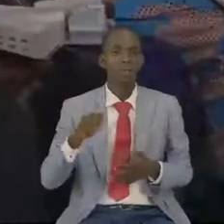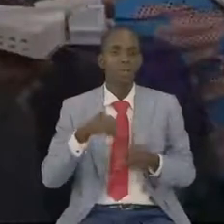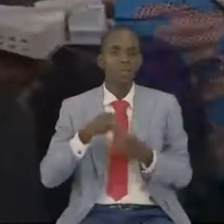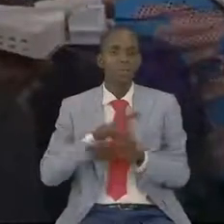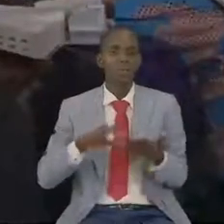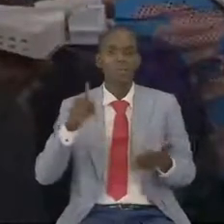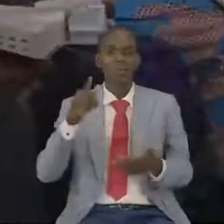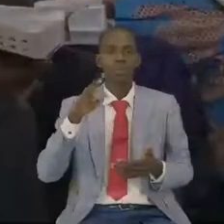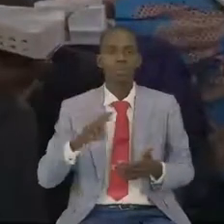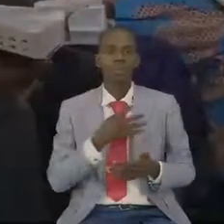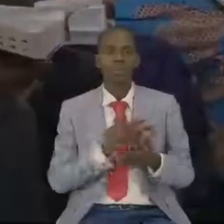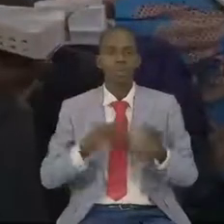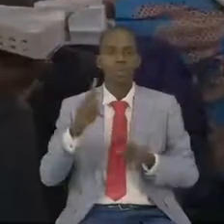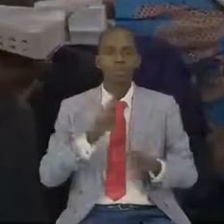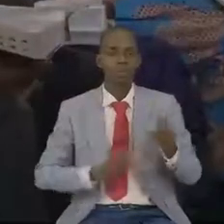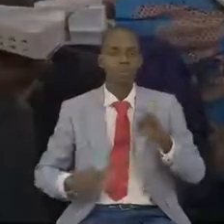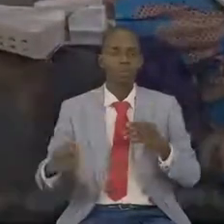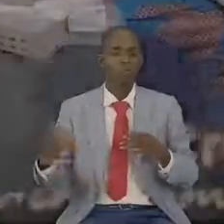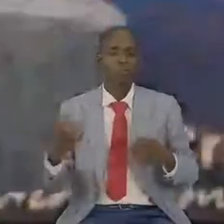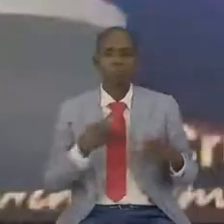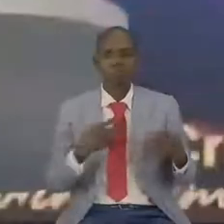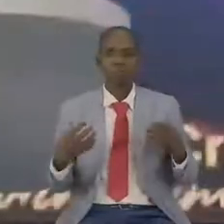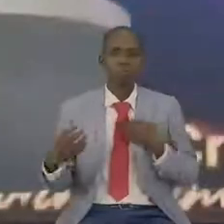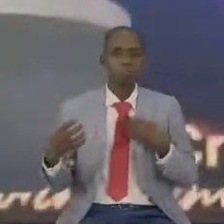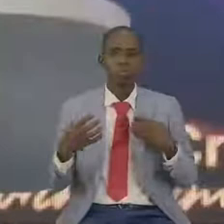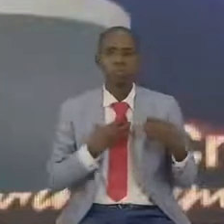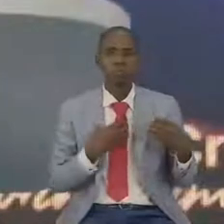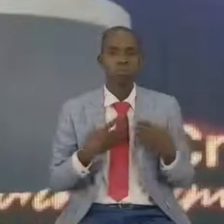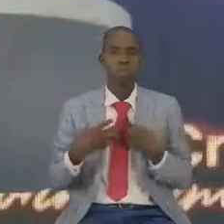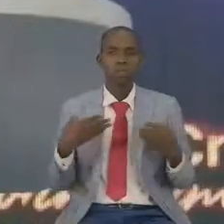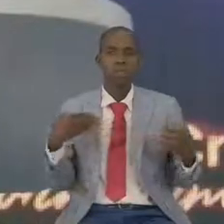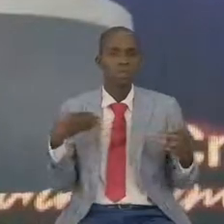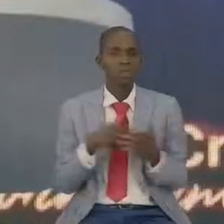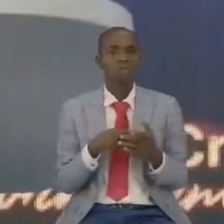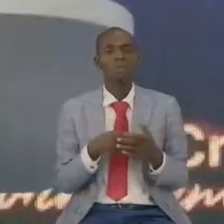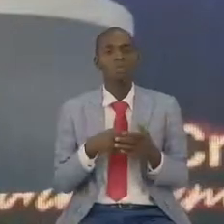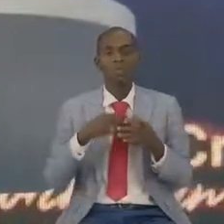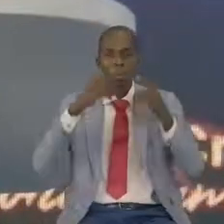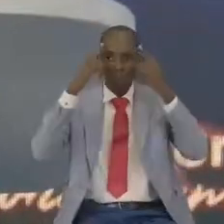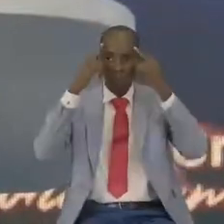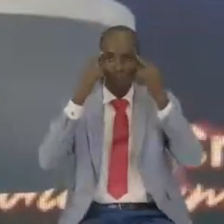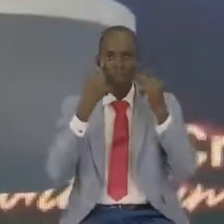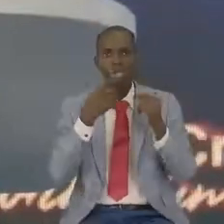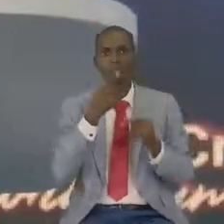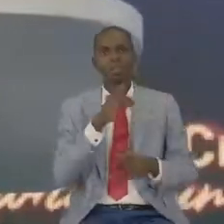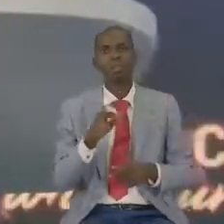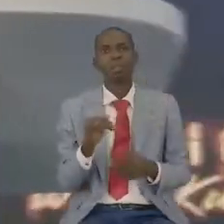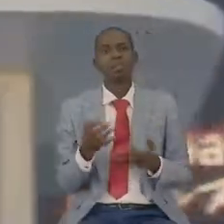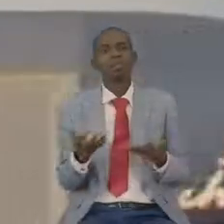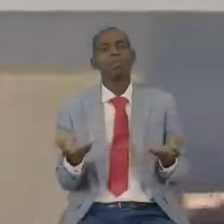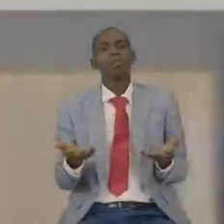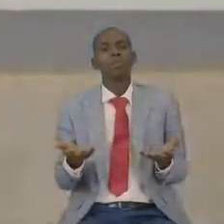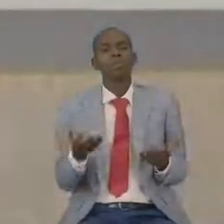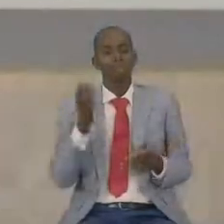Verset 24, le peuple murmura contre Moïse en disant, que